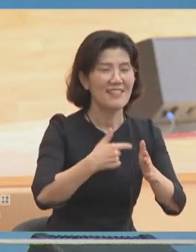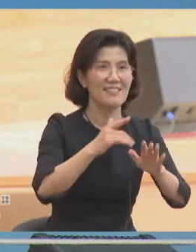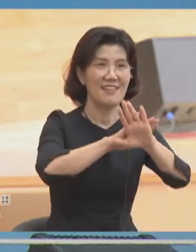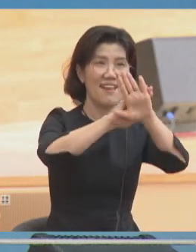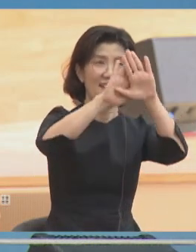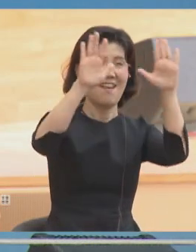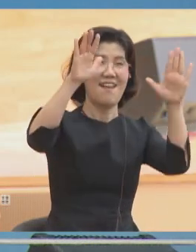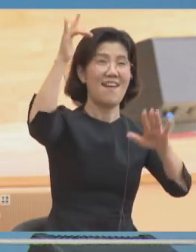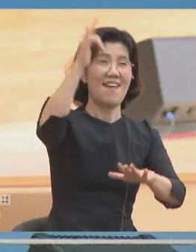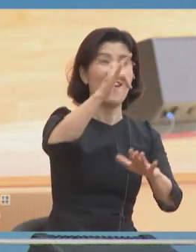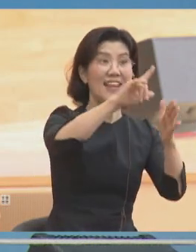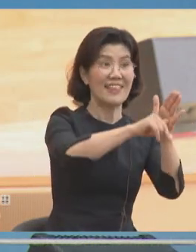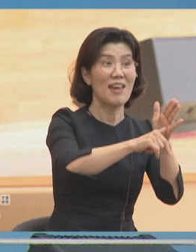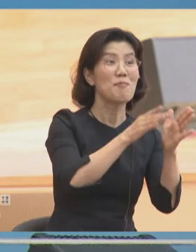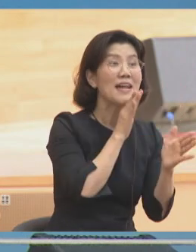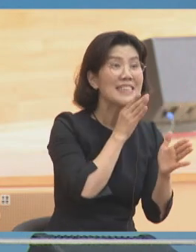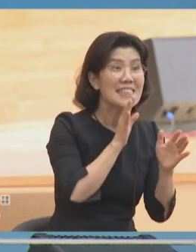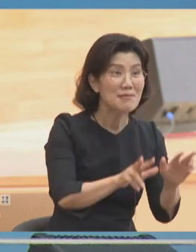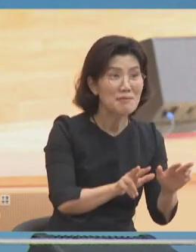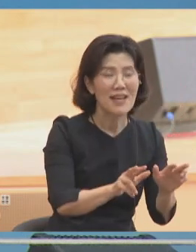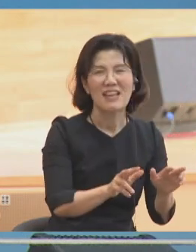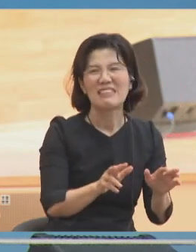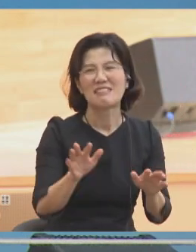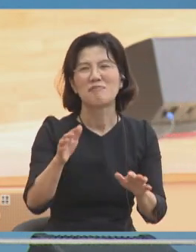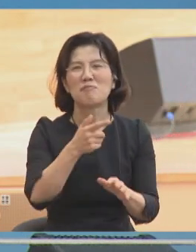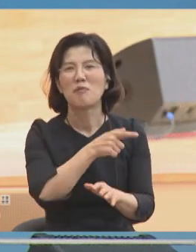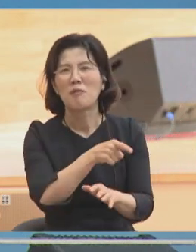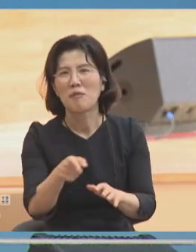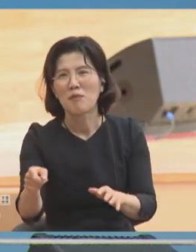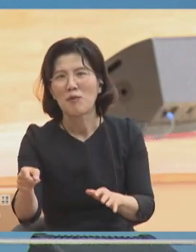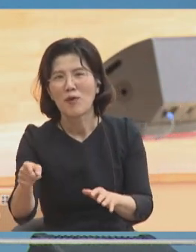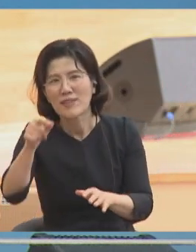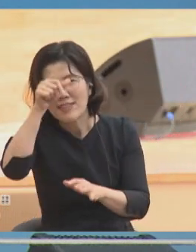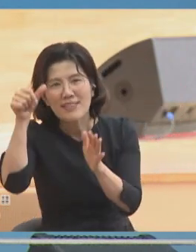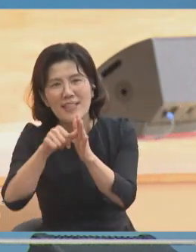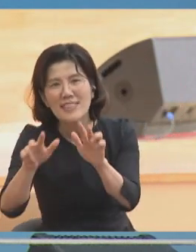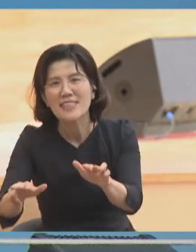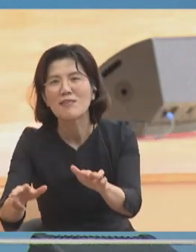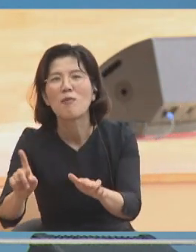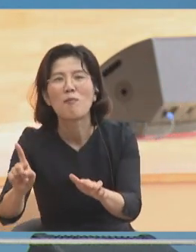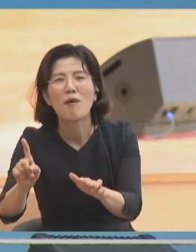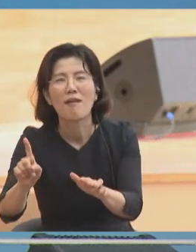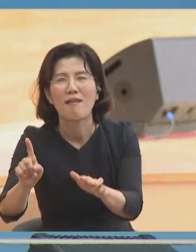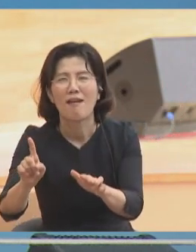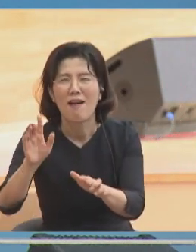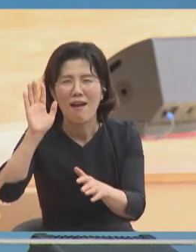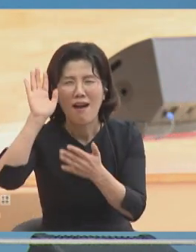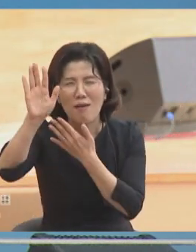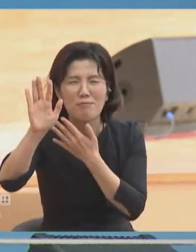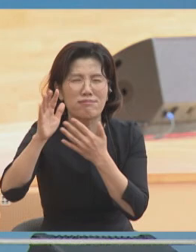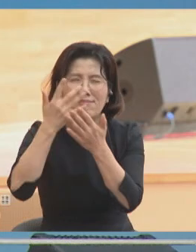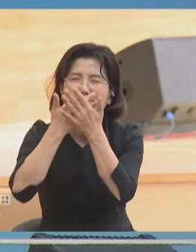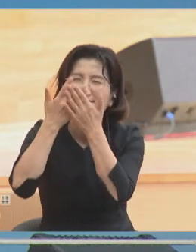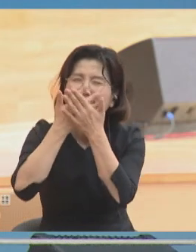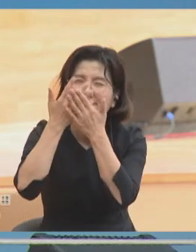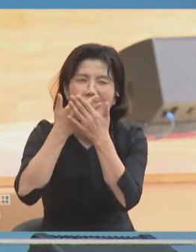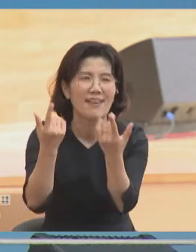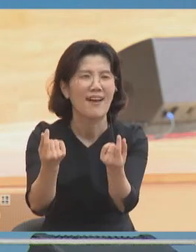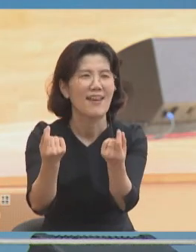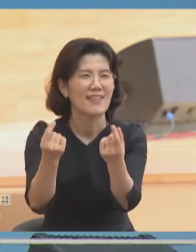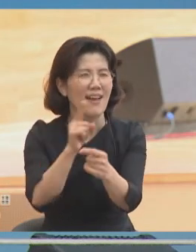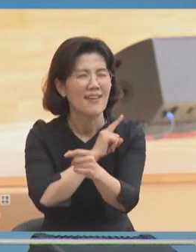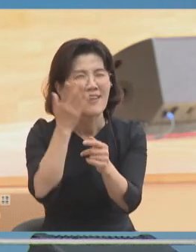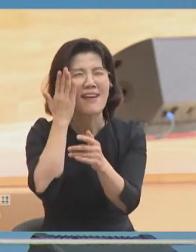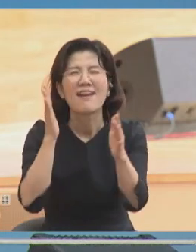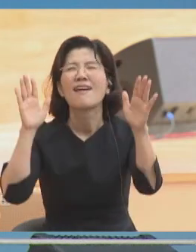했지만 지금이 야곱은 야곱의 평생에 어쩌면 더 이상 아무것도 확실한게 없는 가장